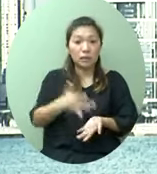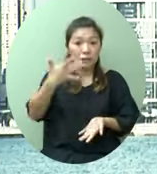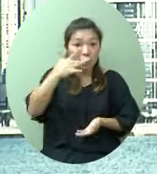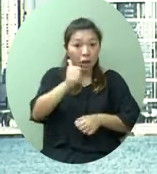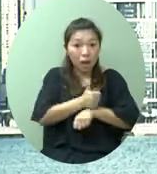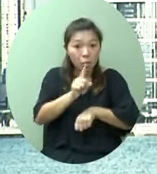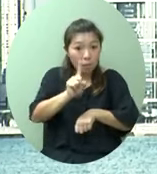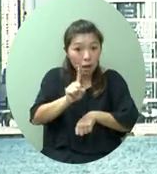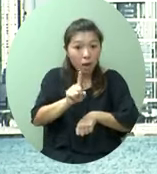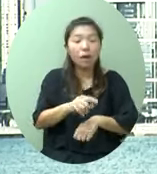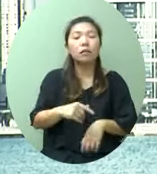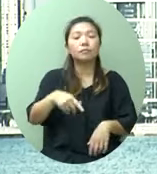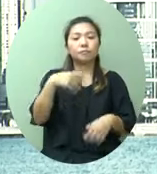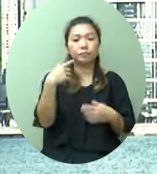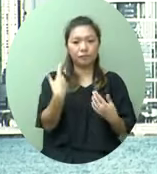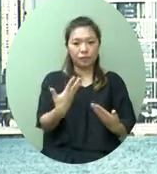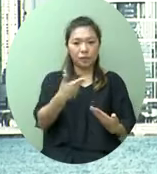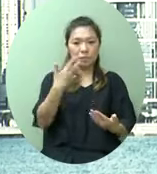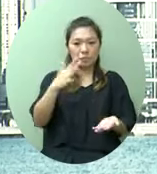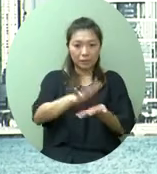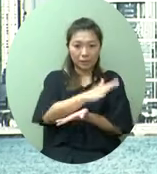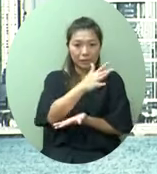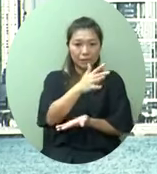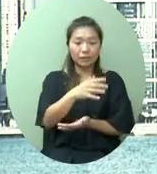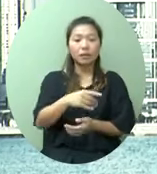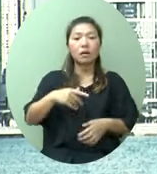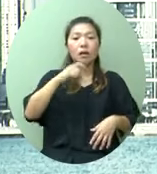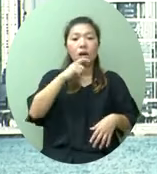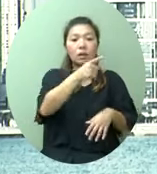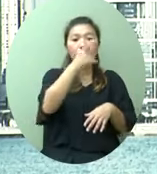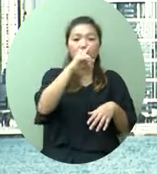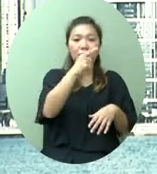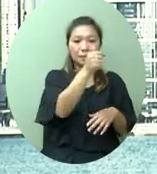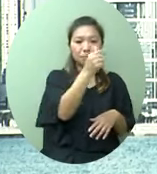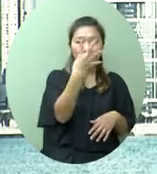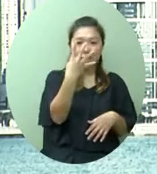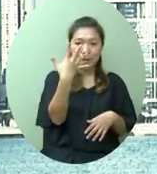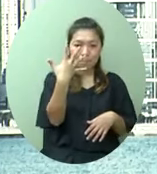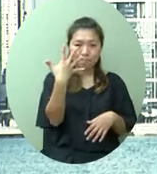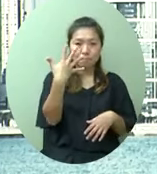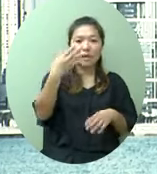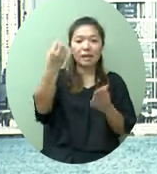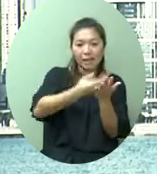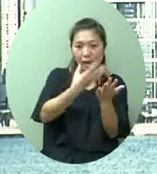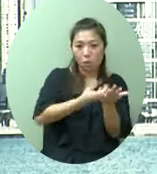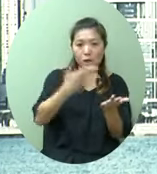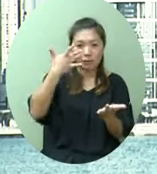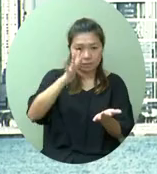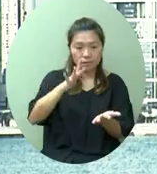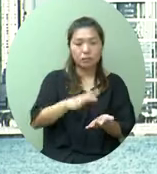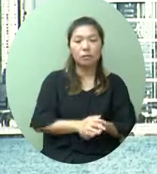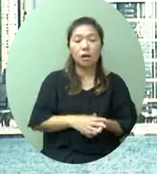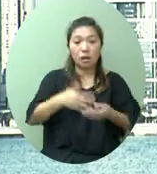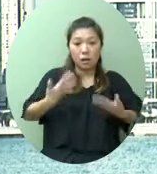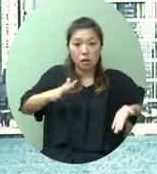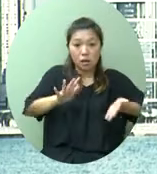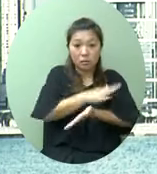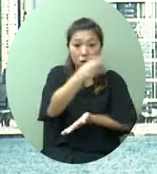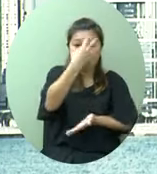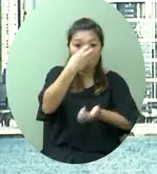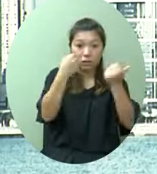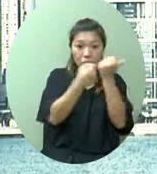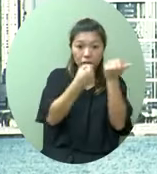遇更加多啦，大家都知道啦，今年係國家十四五規劃嘅開局之年。今年對於香港嘅支持